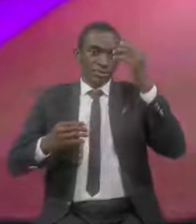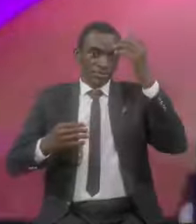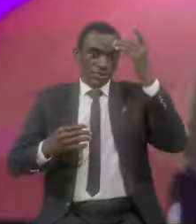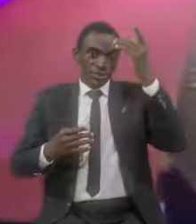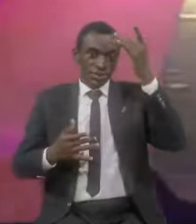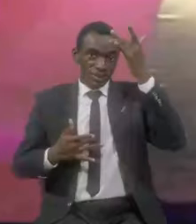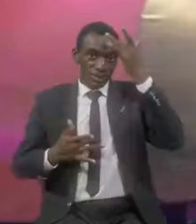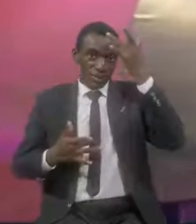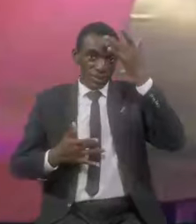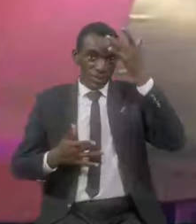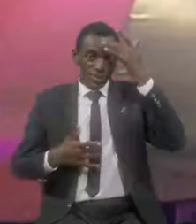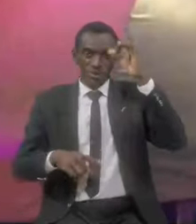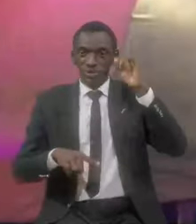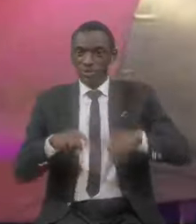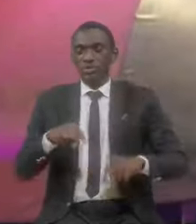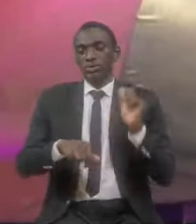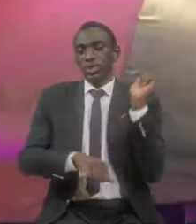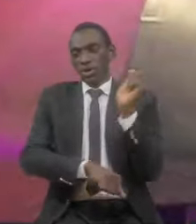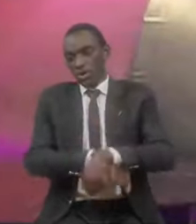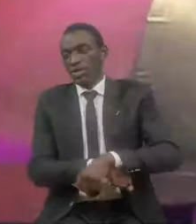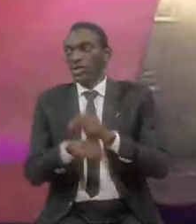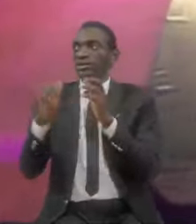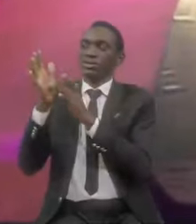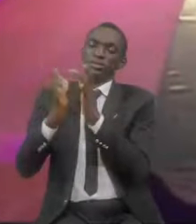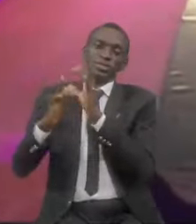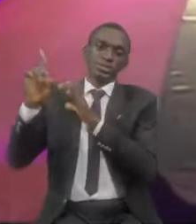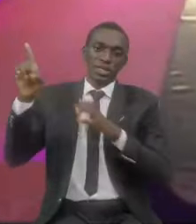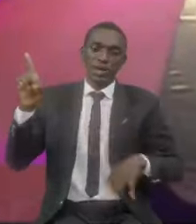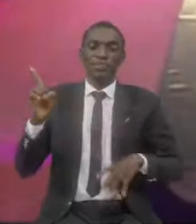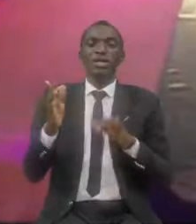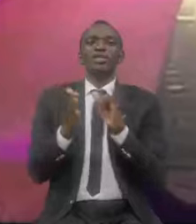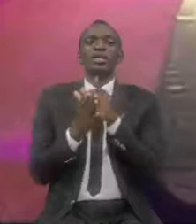Les maladies ne peuvent pas avoir la domination sur lui.